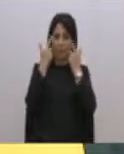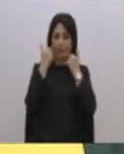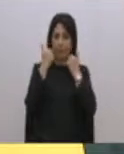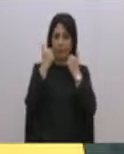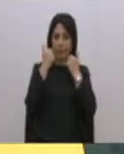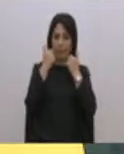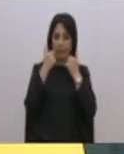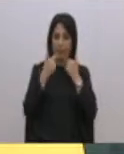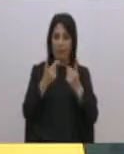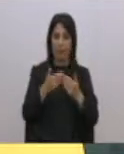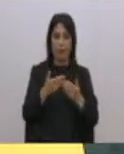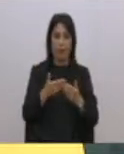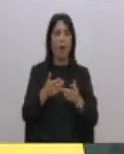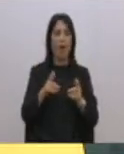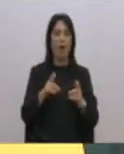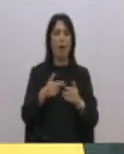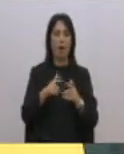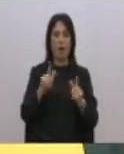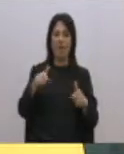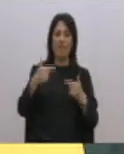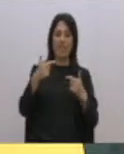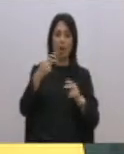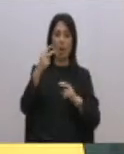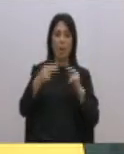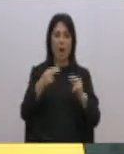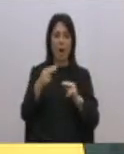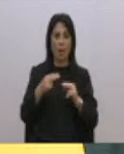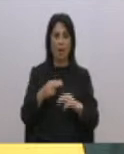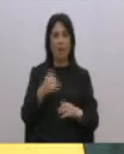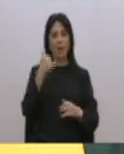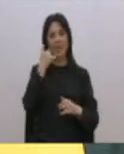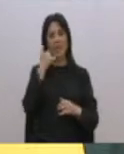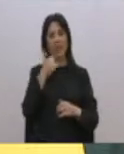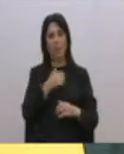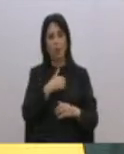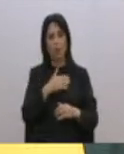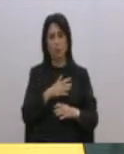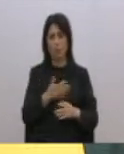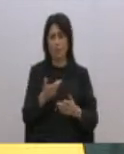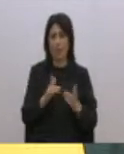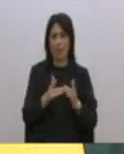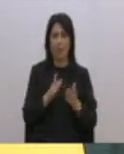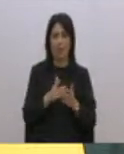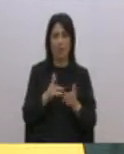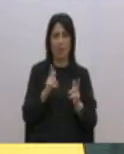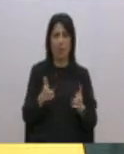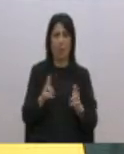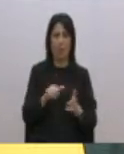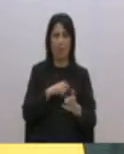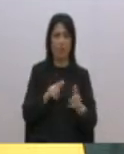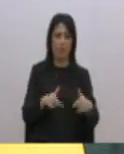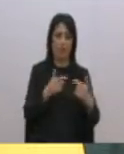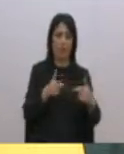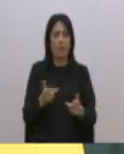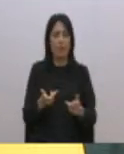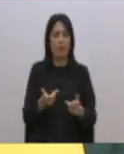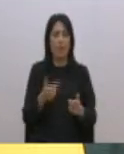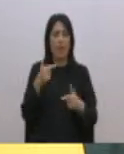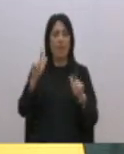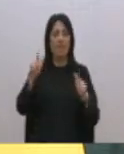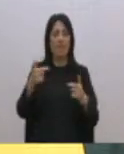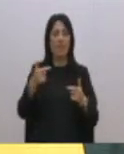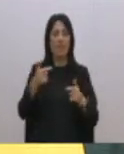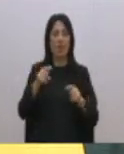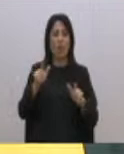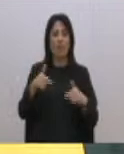ვიდეო პაიმნის არსებობასაც, სატელეფონო საუბრის როგორც ერთ-ერთი მექანიზმის არსებობას და შესაბამისი ლიმიტების შემდეგ,